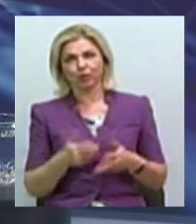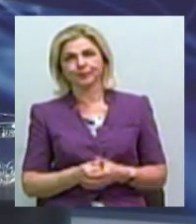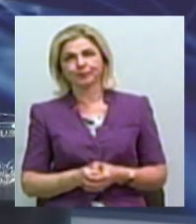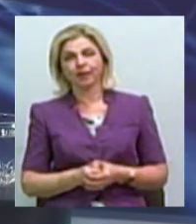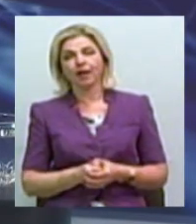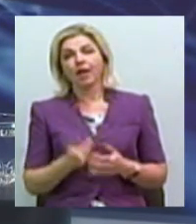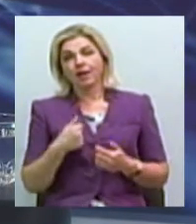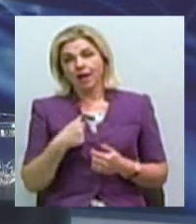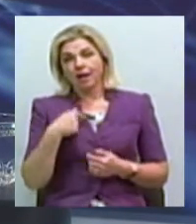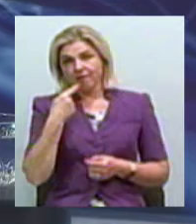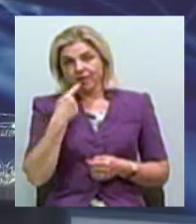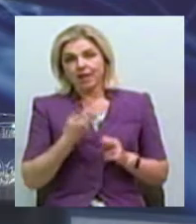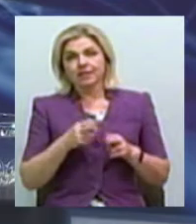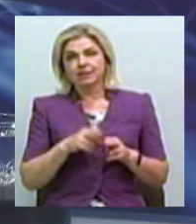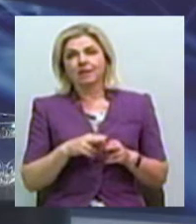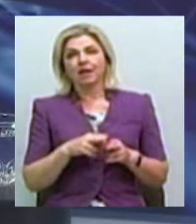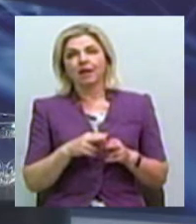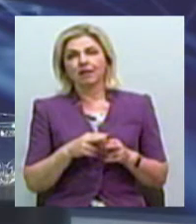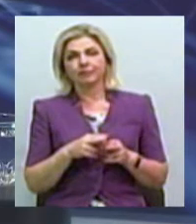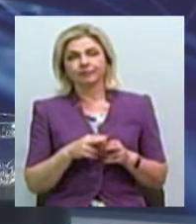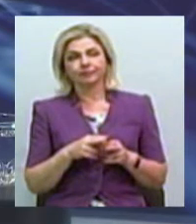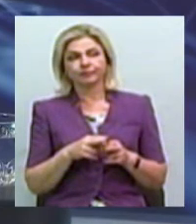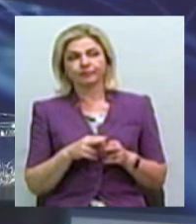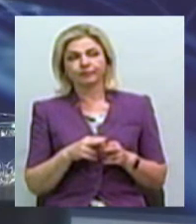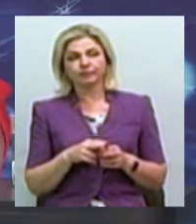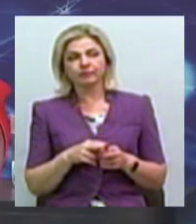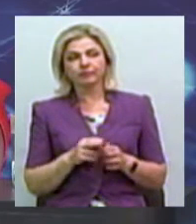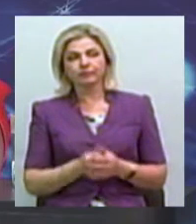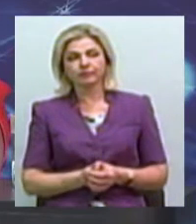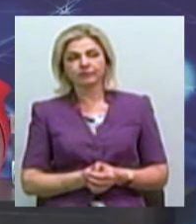як я вже сказала, це є невеличкий наклад. І